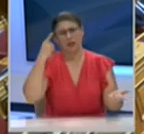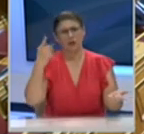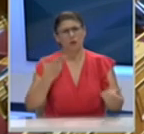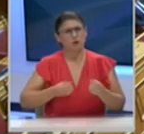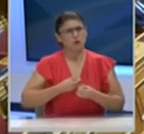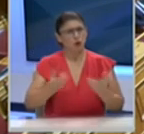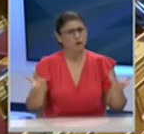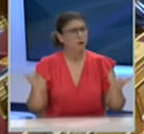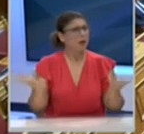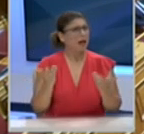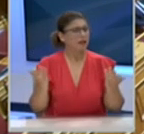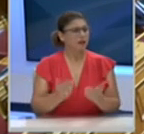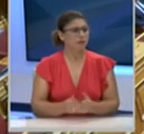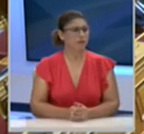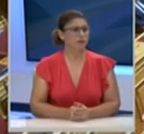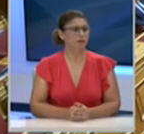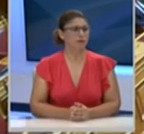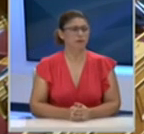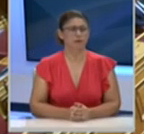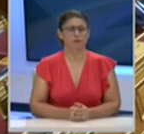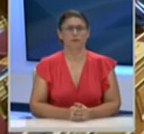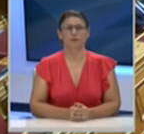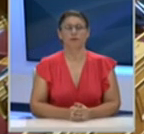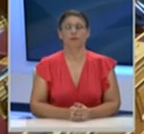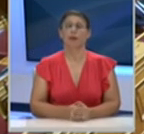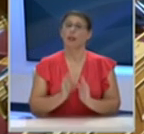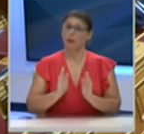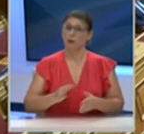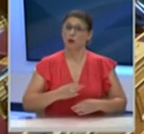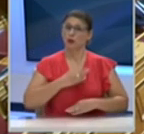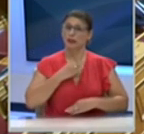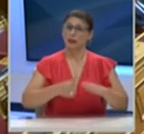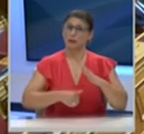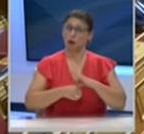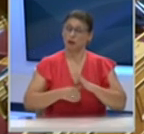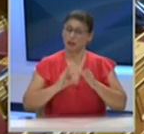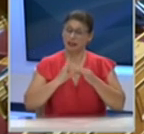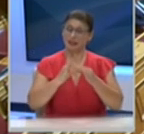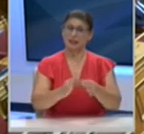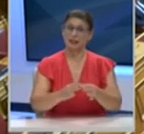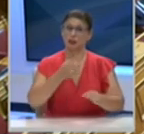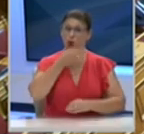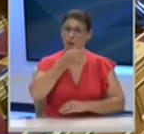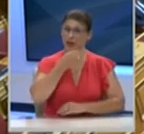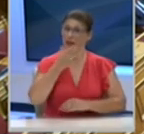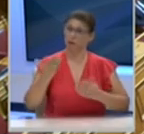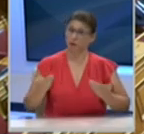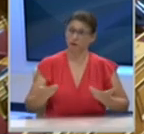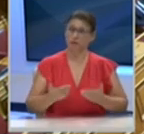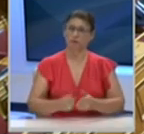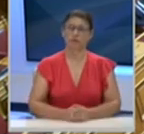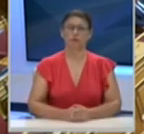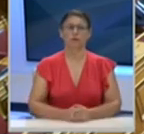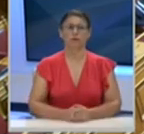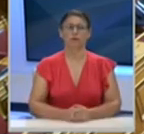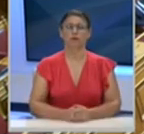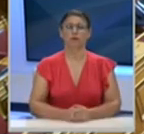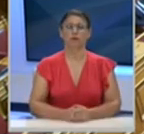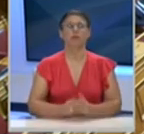προσφέρουμε κάτι αυτή τη στιγμή. Θα μπορούσα, κύριε Πρόεδρε, να συνεχίσω την ομιλία μου. Βεβαίως μπορείτε να